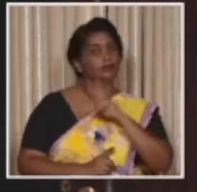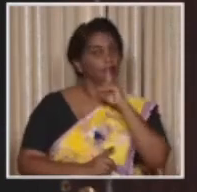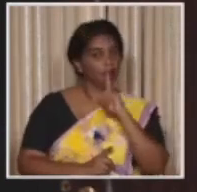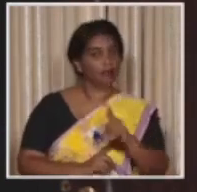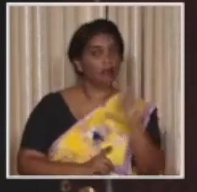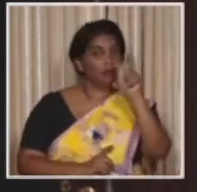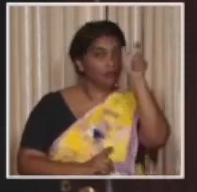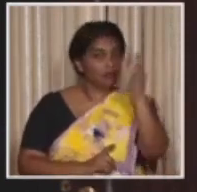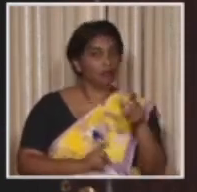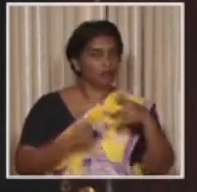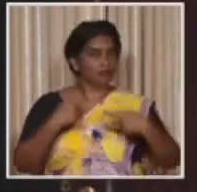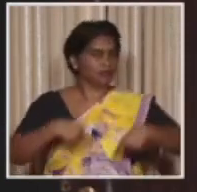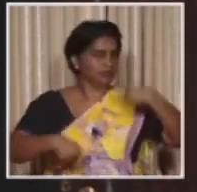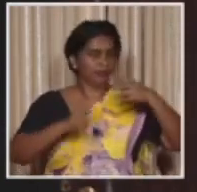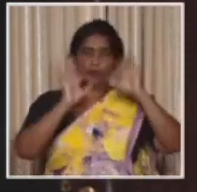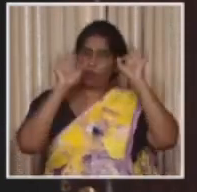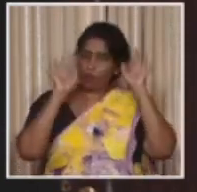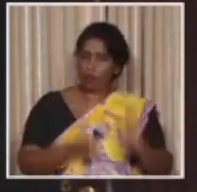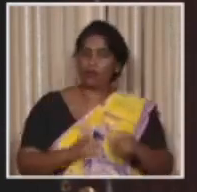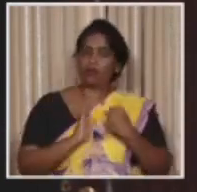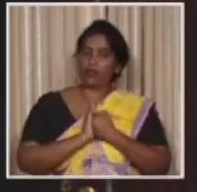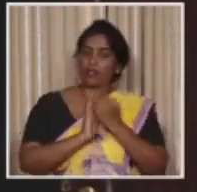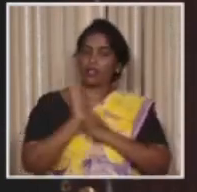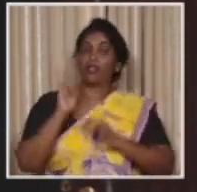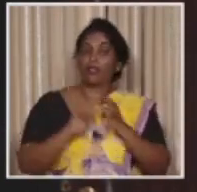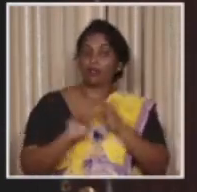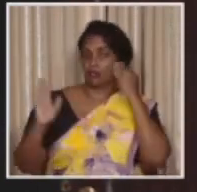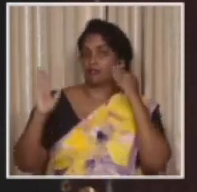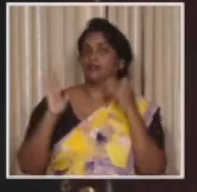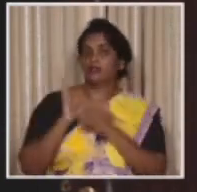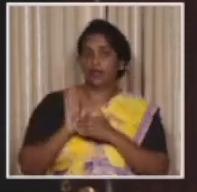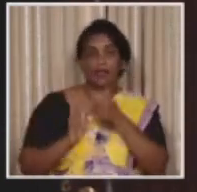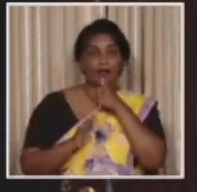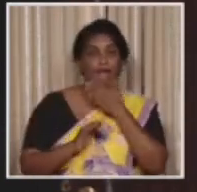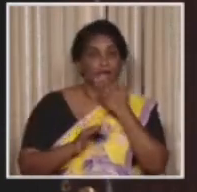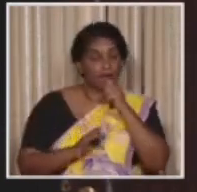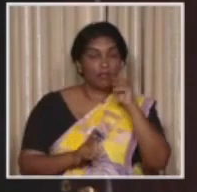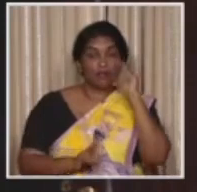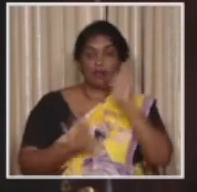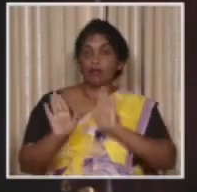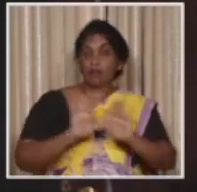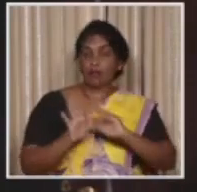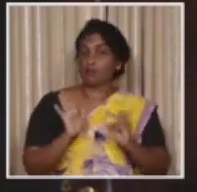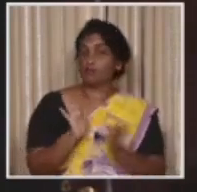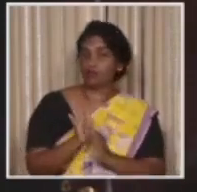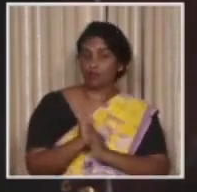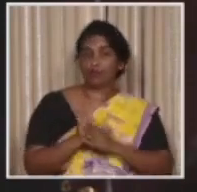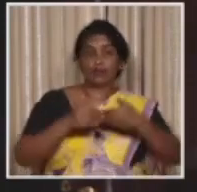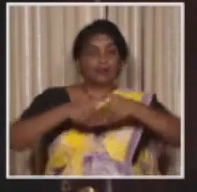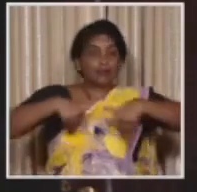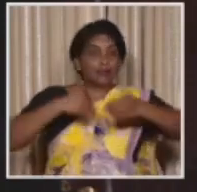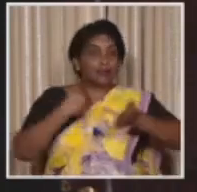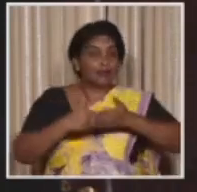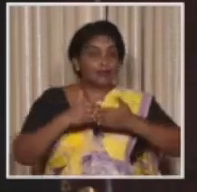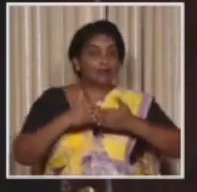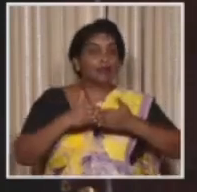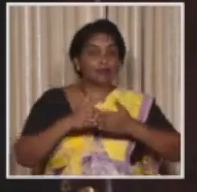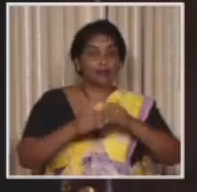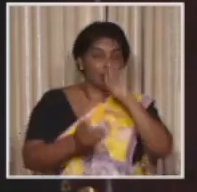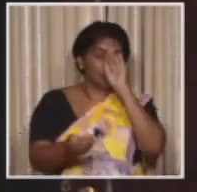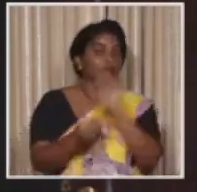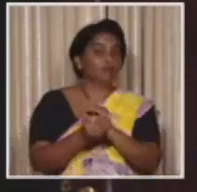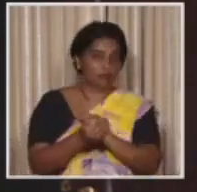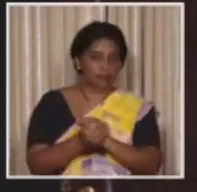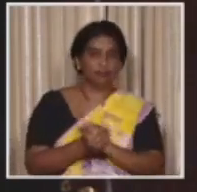me niladari wadri yatanovi garu amati tu mani awadaniu mukeran deh jala kala mana akan kami tuwe dat me veli sambandeng araksha